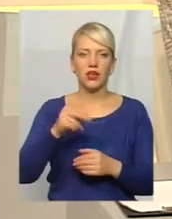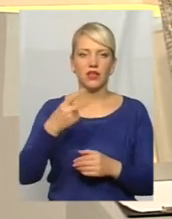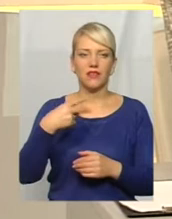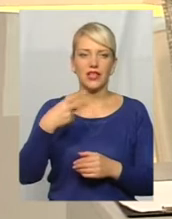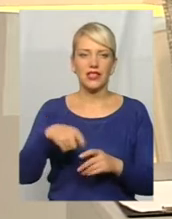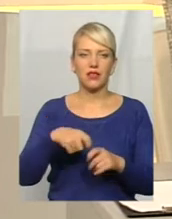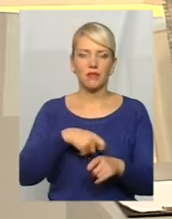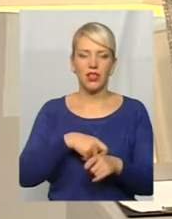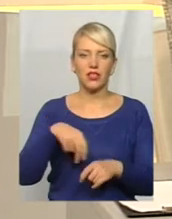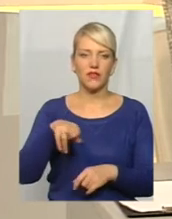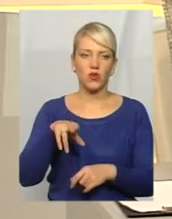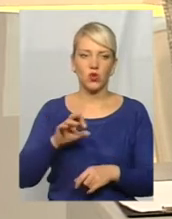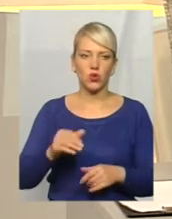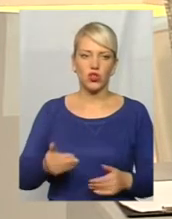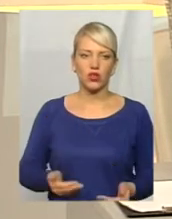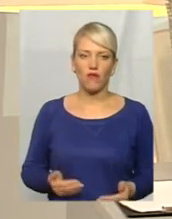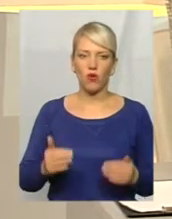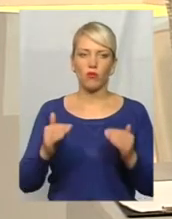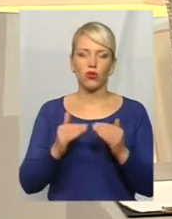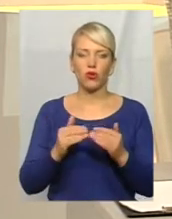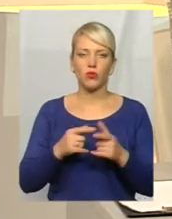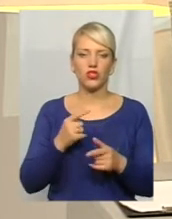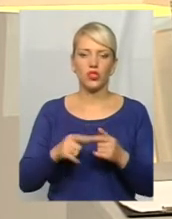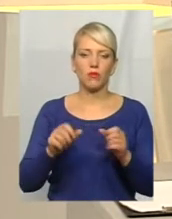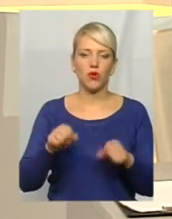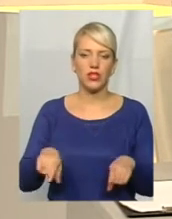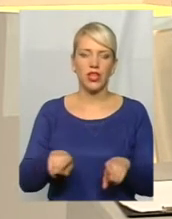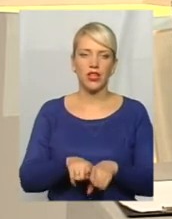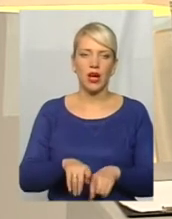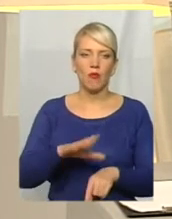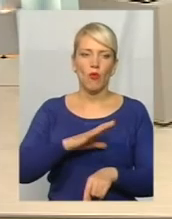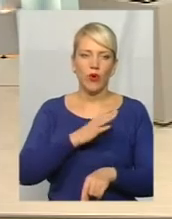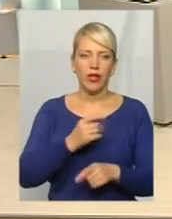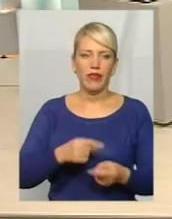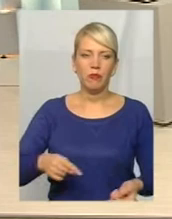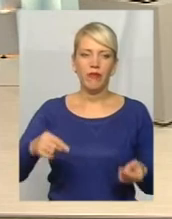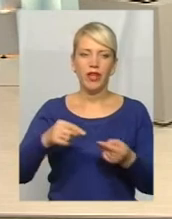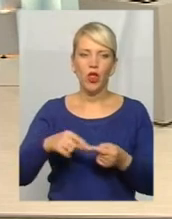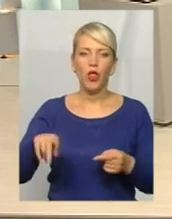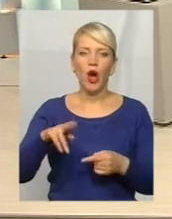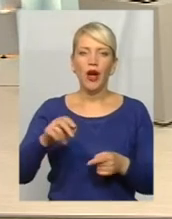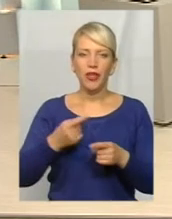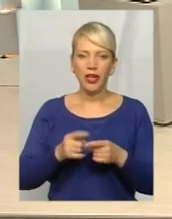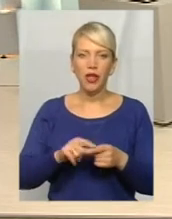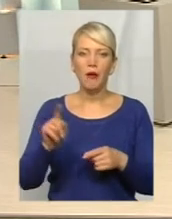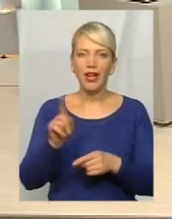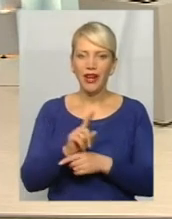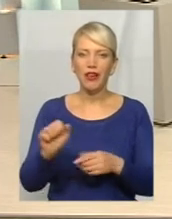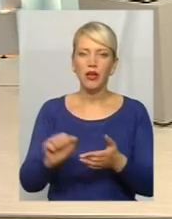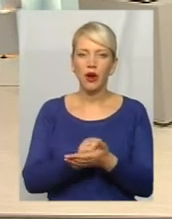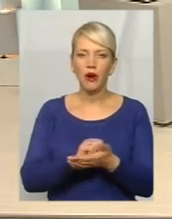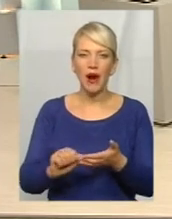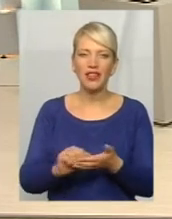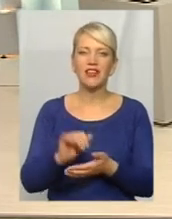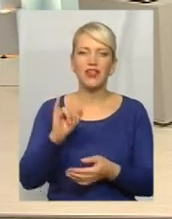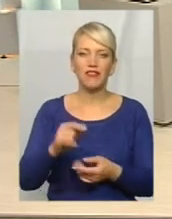до житлового будинку. Чи може таке бути? Відповідно до тих нормативних документів, які відповідно